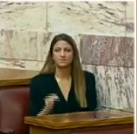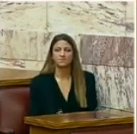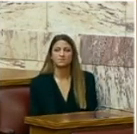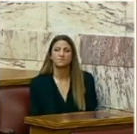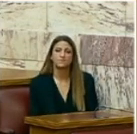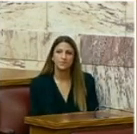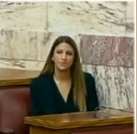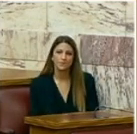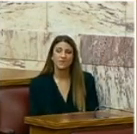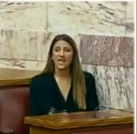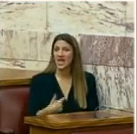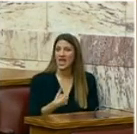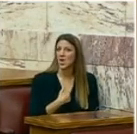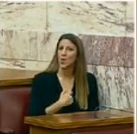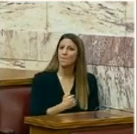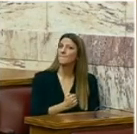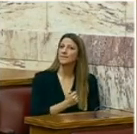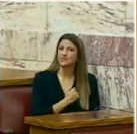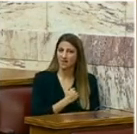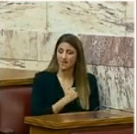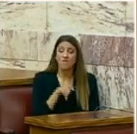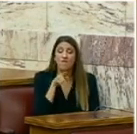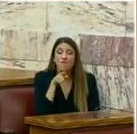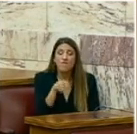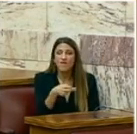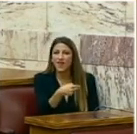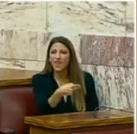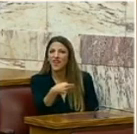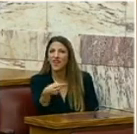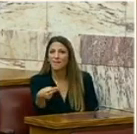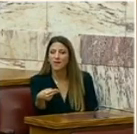Εγώ θεωρώ ότι πραγματικά αυτή η υπόθεση,